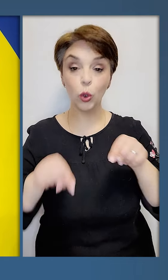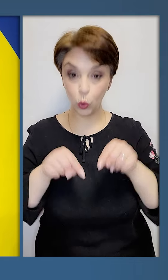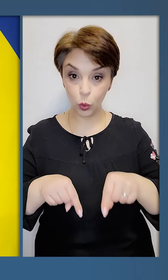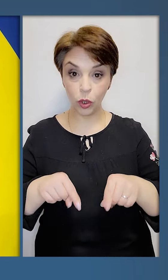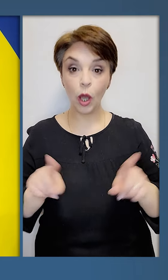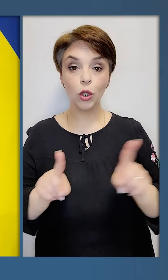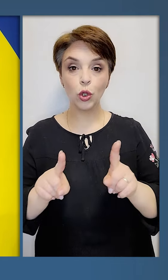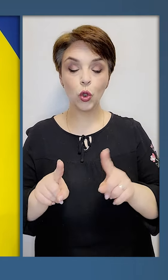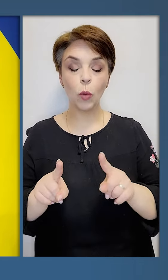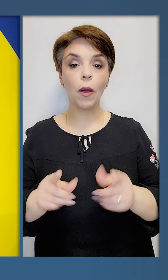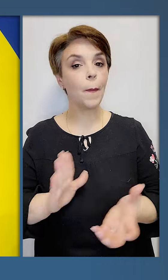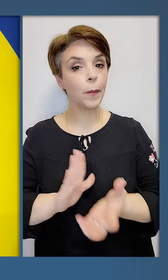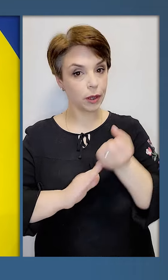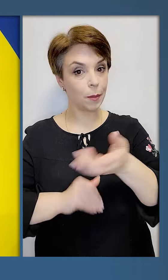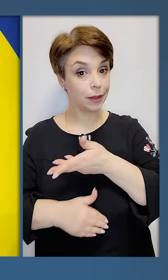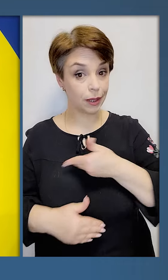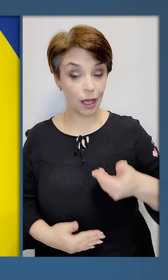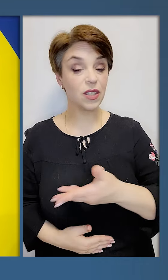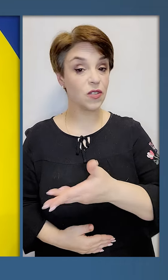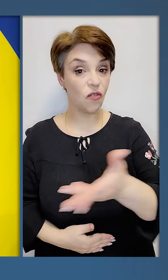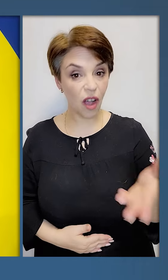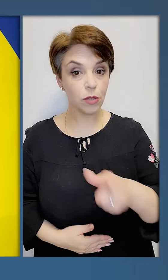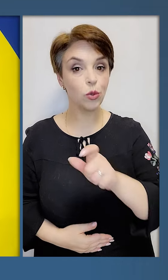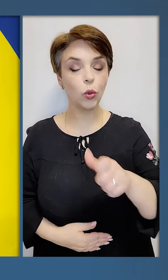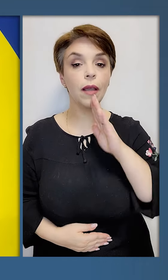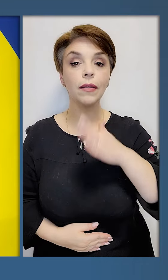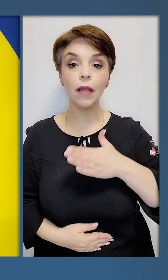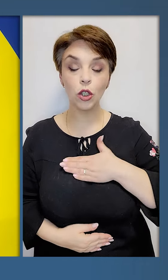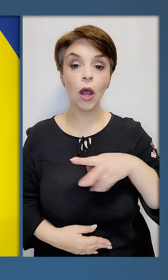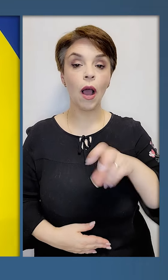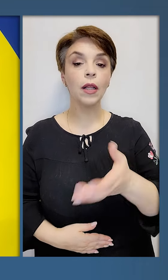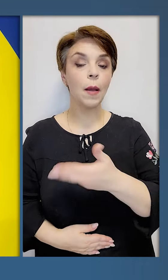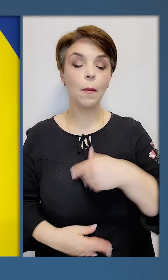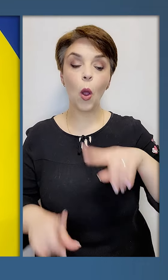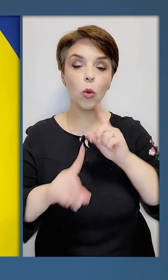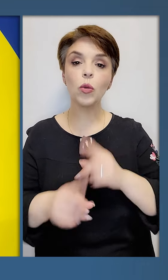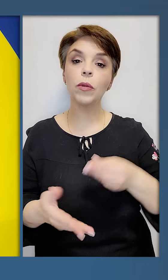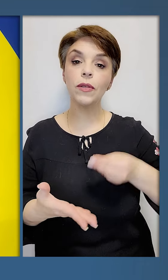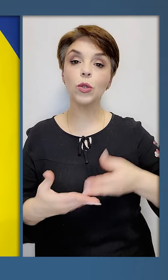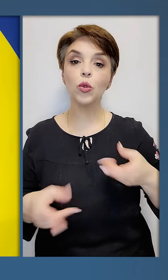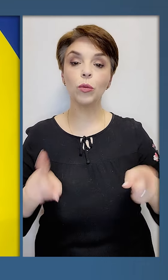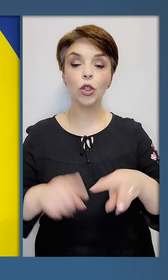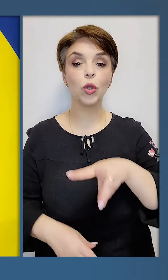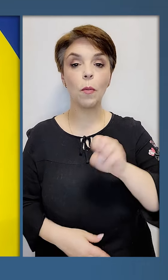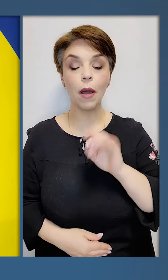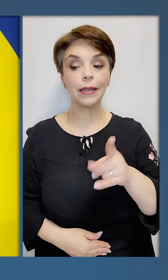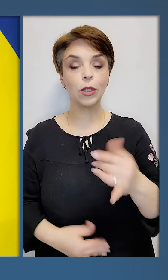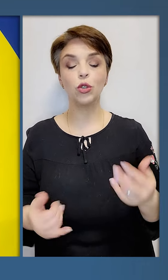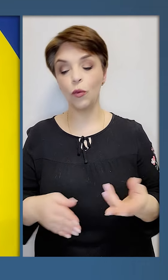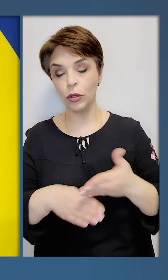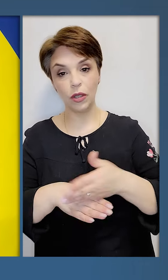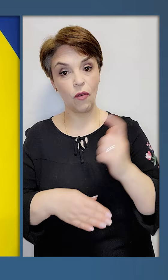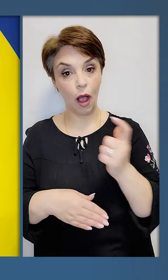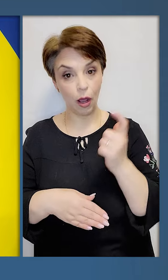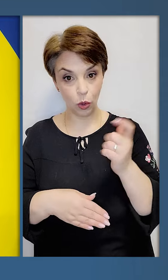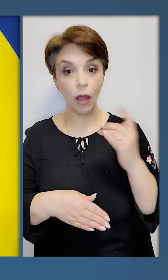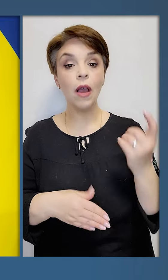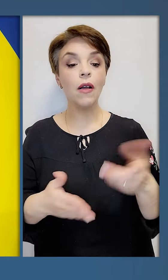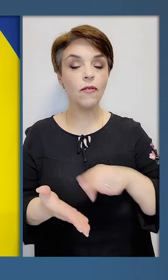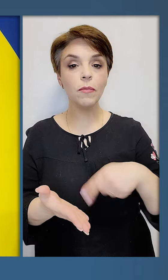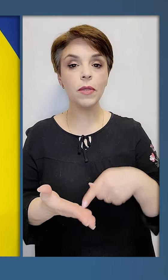були тут, щоб підтримати нас, вас, людей наших. Але ми особливо цінуємо те, що, Марк, ти сьогодні в Харкові, у